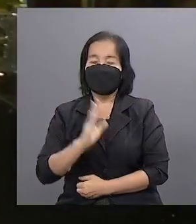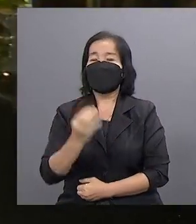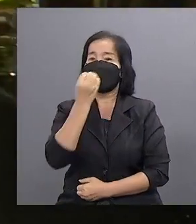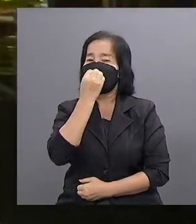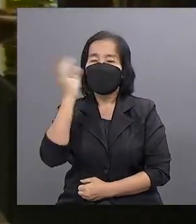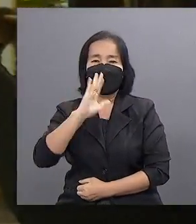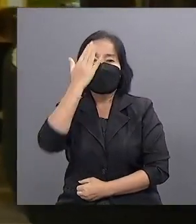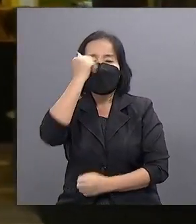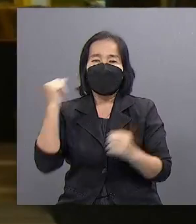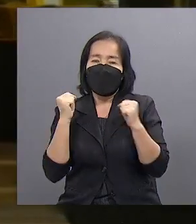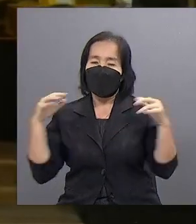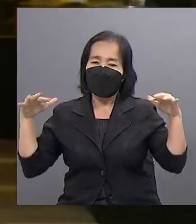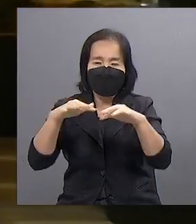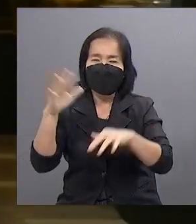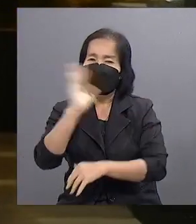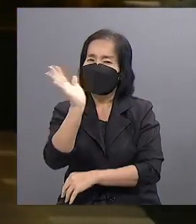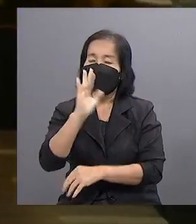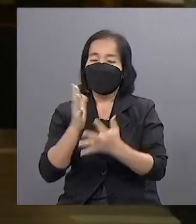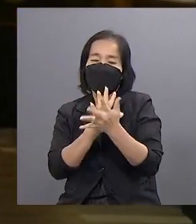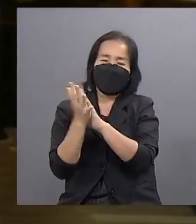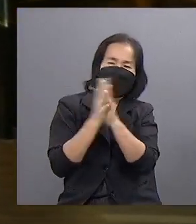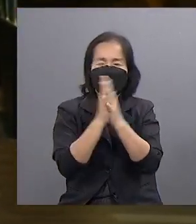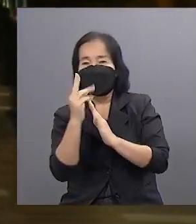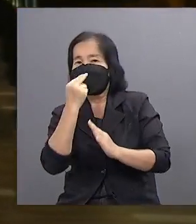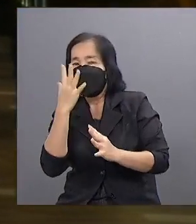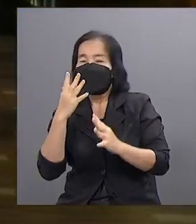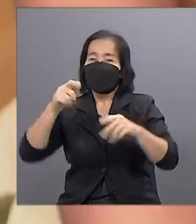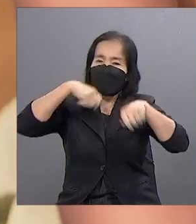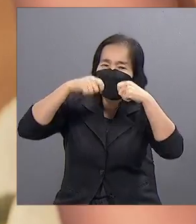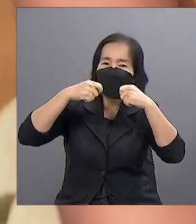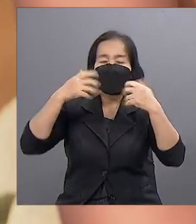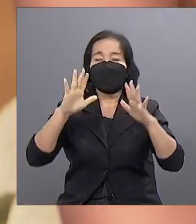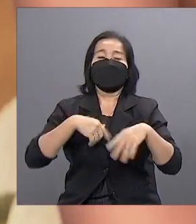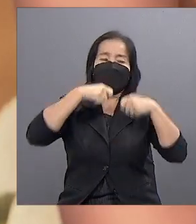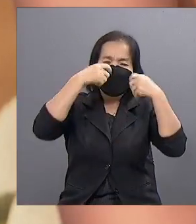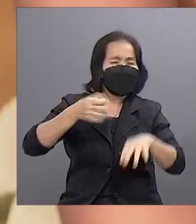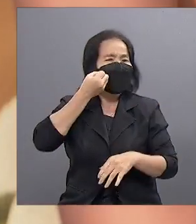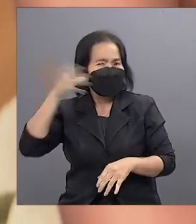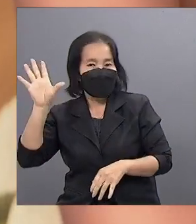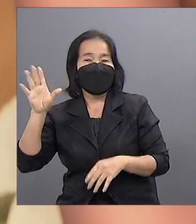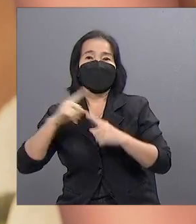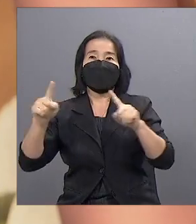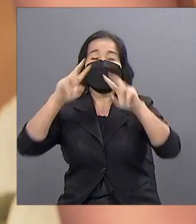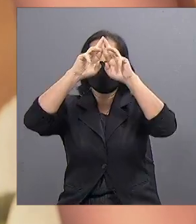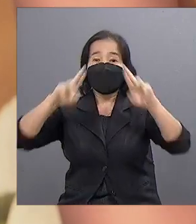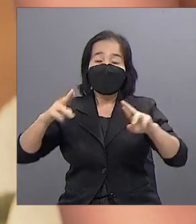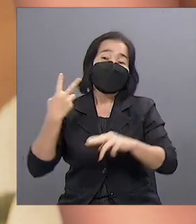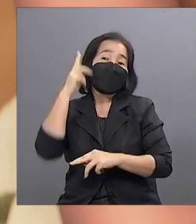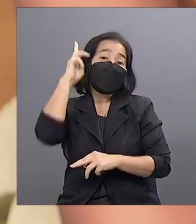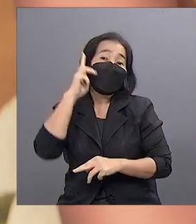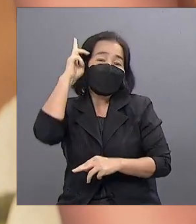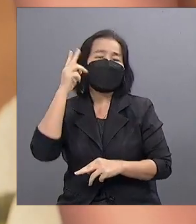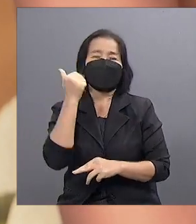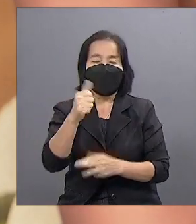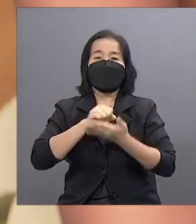กันและเกิดความแออัดหรือรับประทานอาหารเสร็จแล้วก็รีบปรับส่วนร้านเสริมสวยสามารถใช้บริการให้บริการ